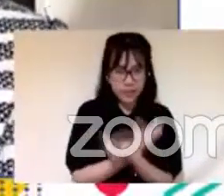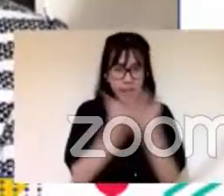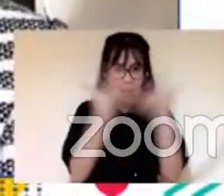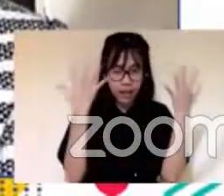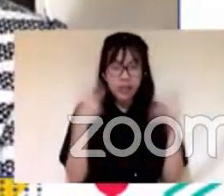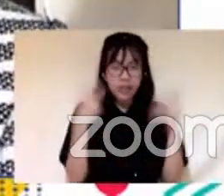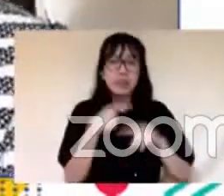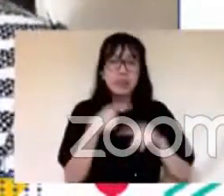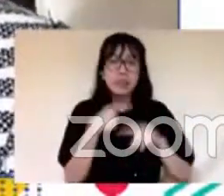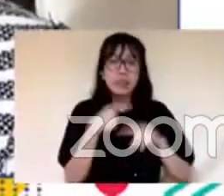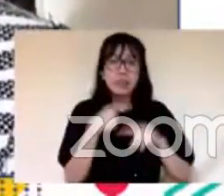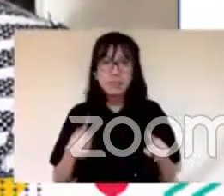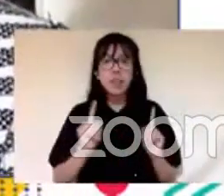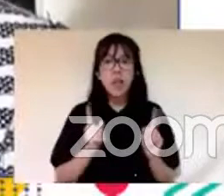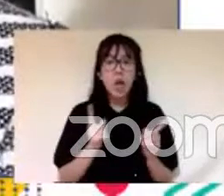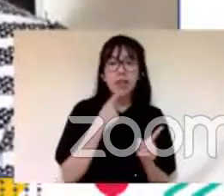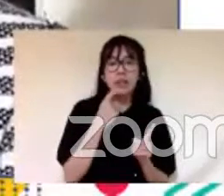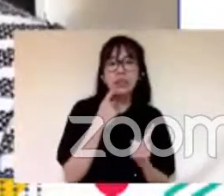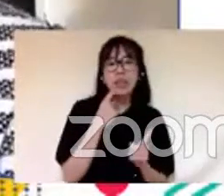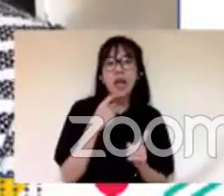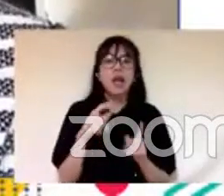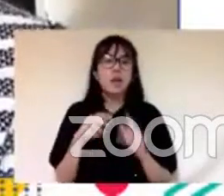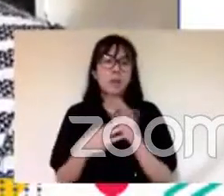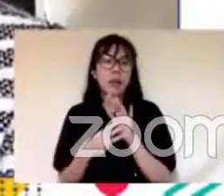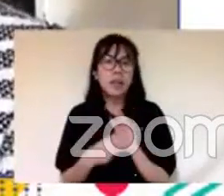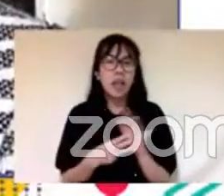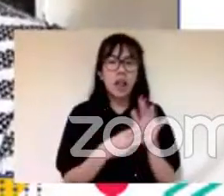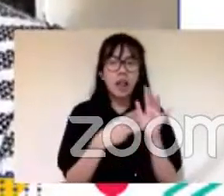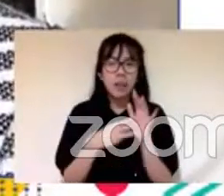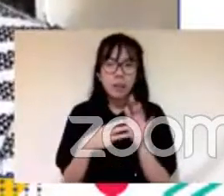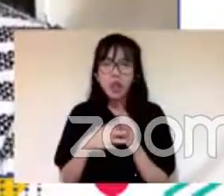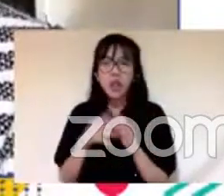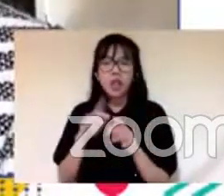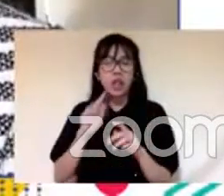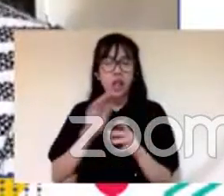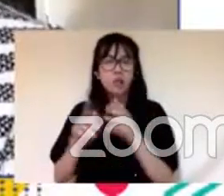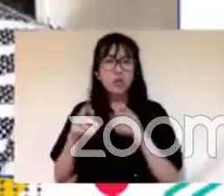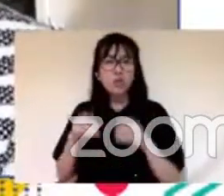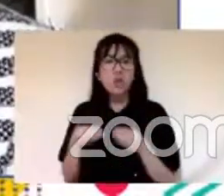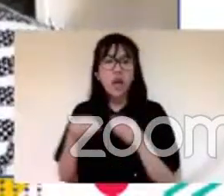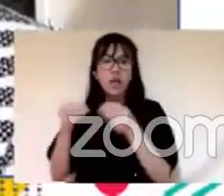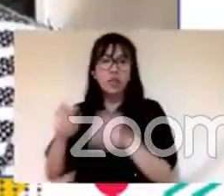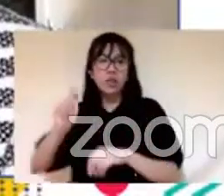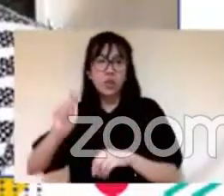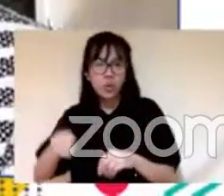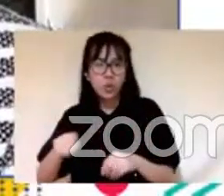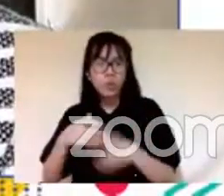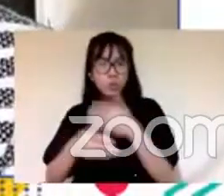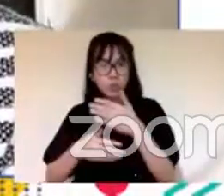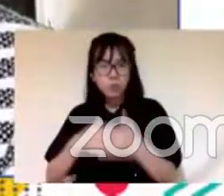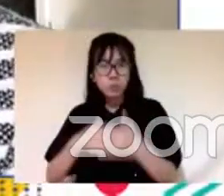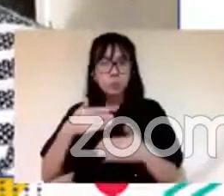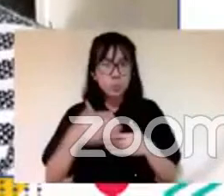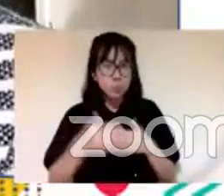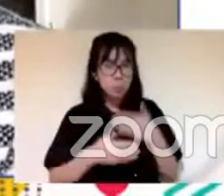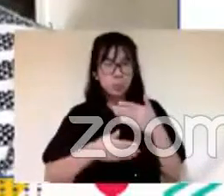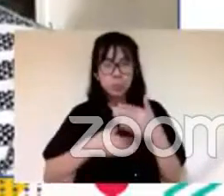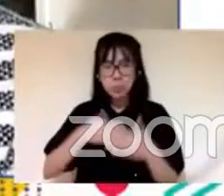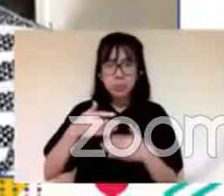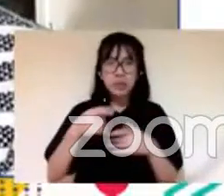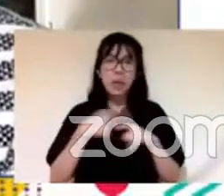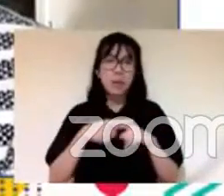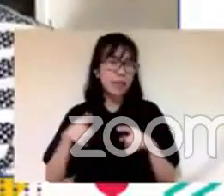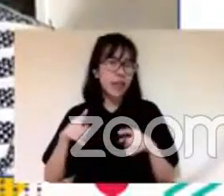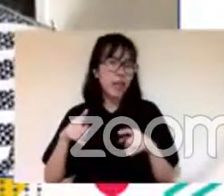penyelesaian-penyelesaian secara hukum kemudian menjadi tidak terlampau apa namanya efektif untuk kemudian